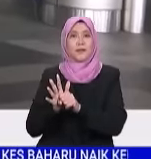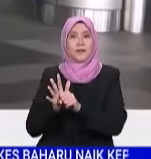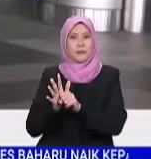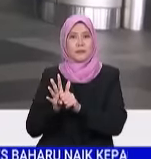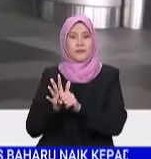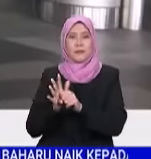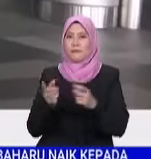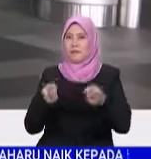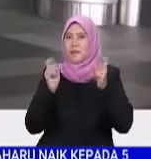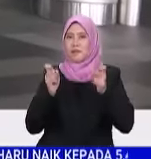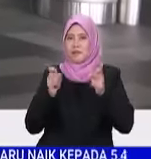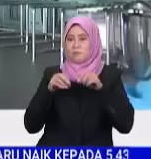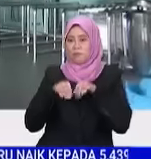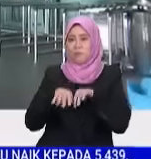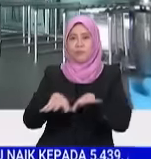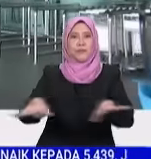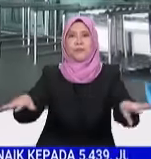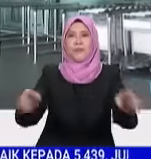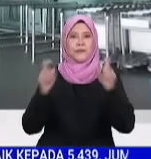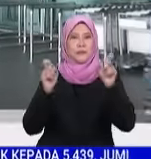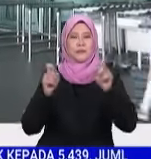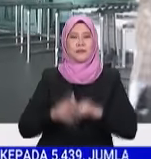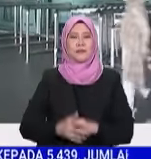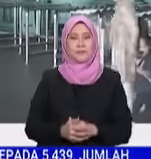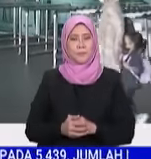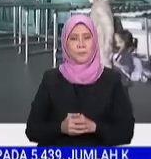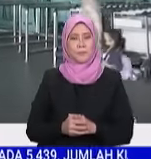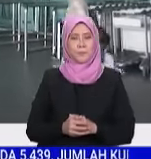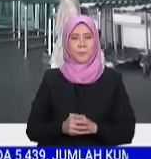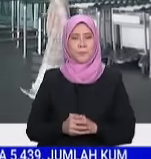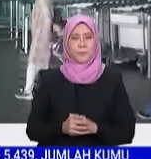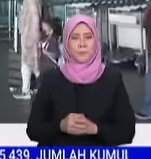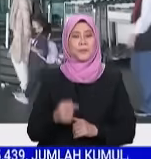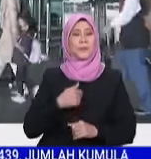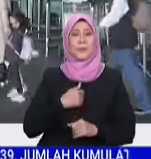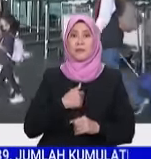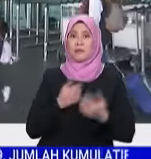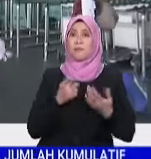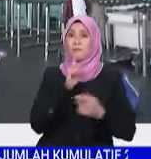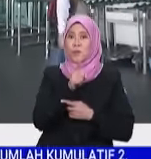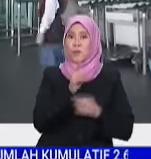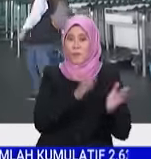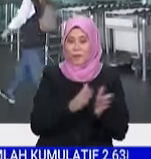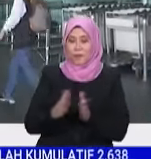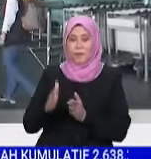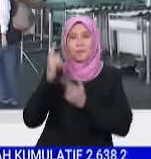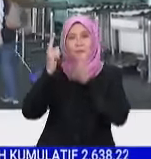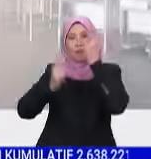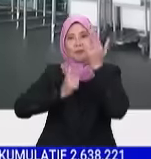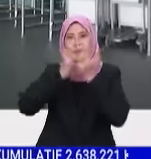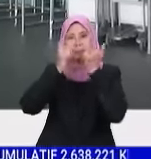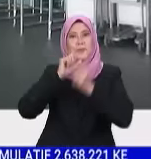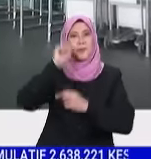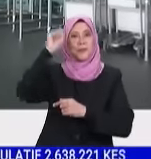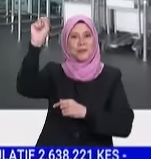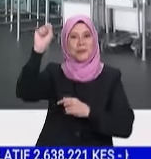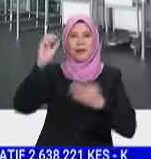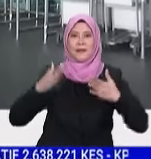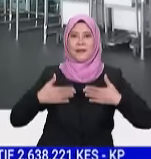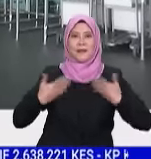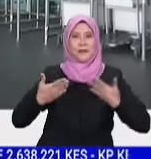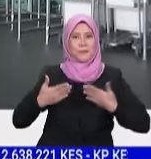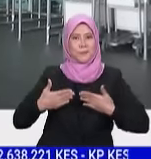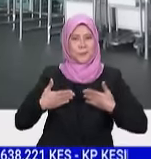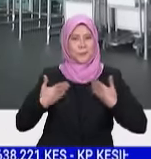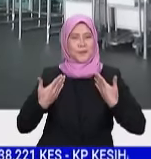puncepat kena dengan kita kan saya memang sudah lama untuk meranc ke negeri Sabah sangat seronok